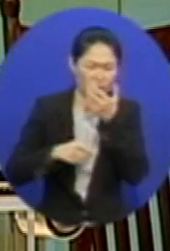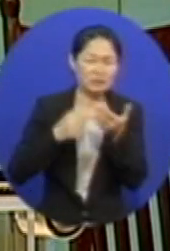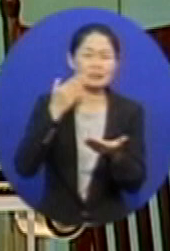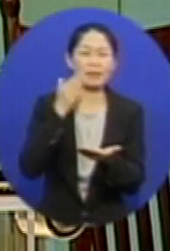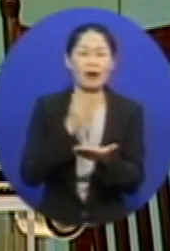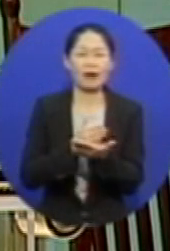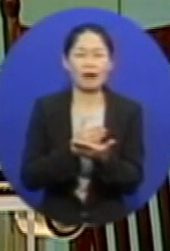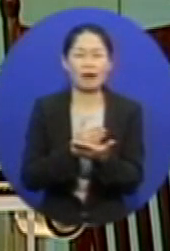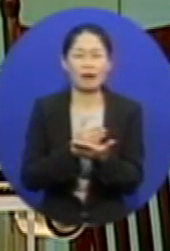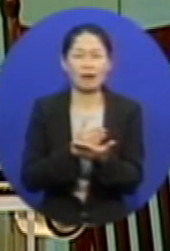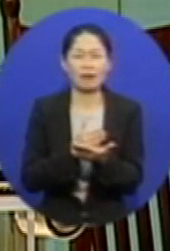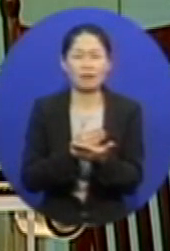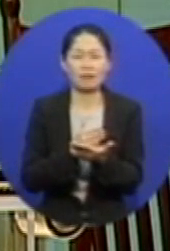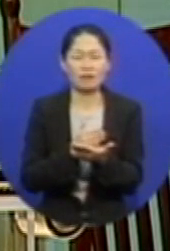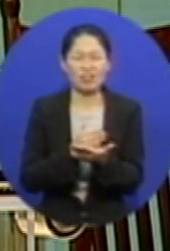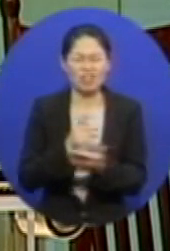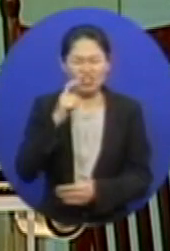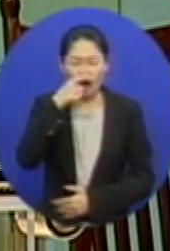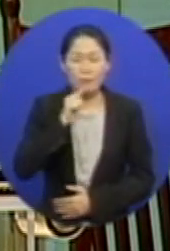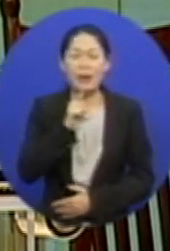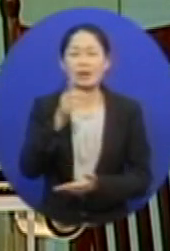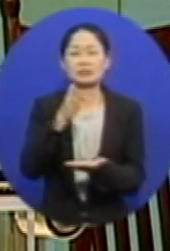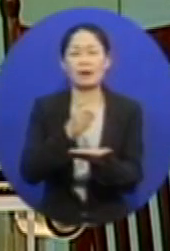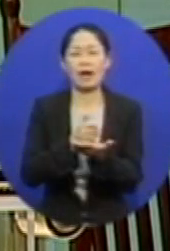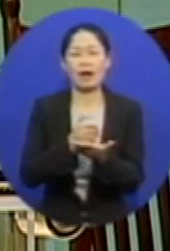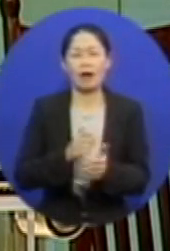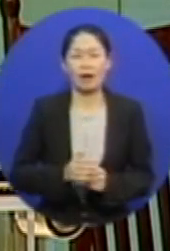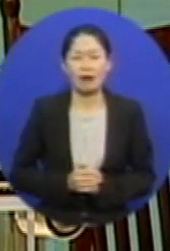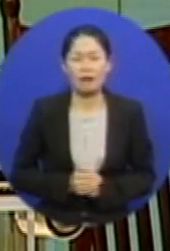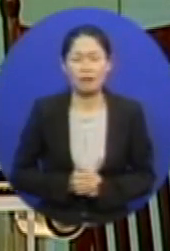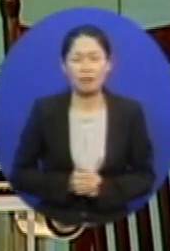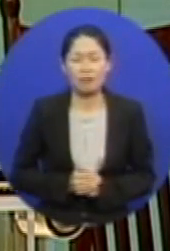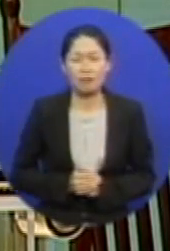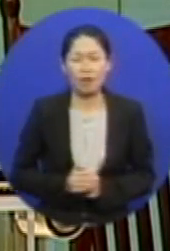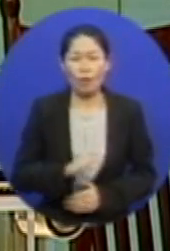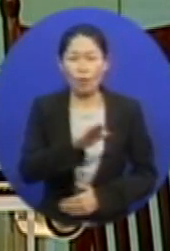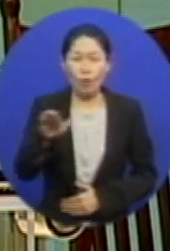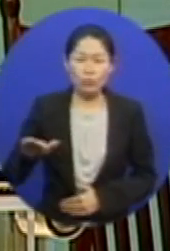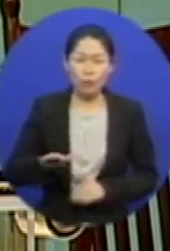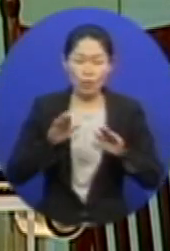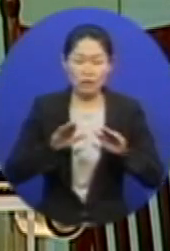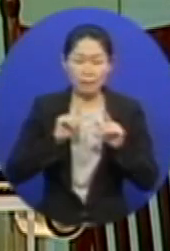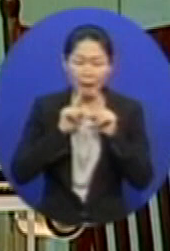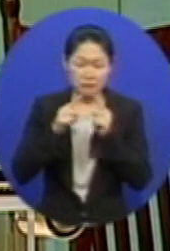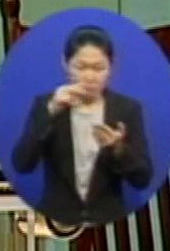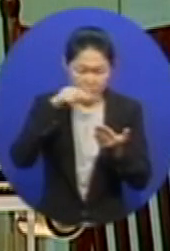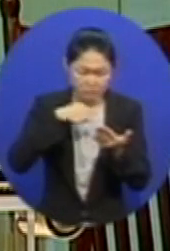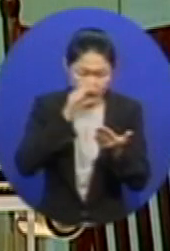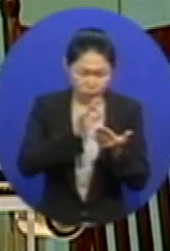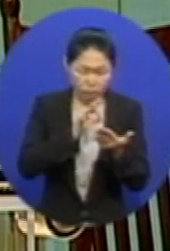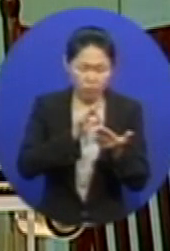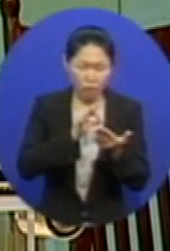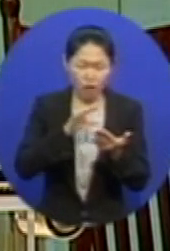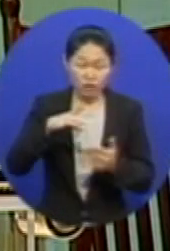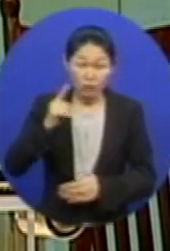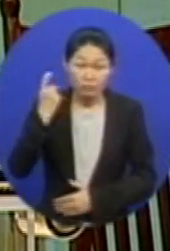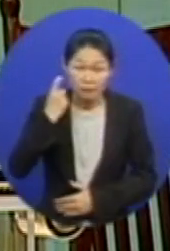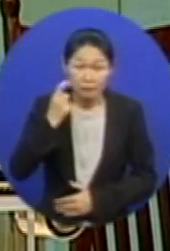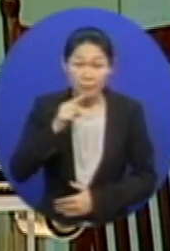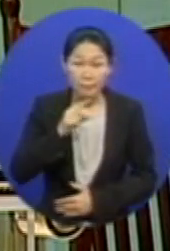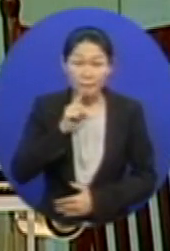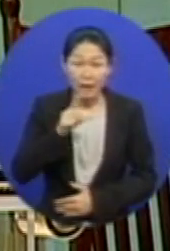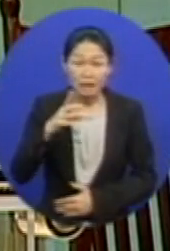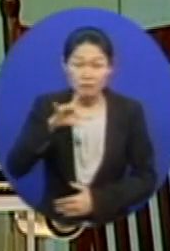하지 마 더러운 말 하지마 여러분들이 오늘 이 말씀을 읽고 처음 듣는 말처럼